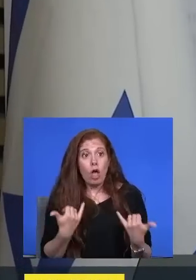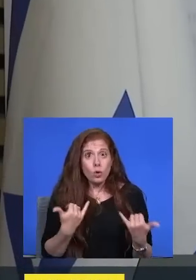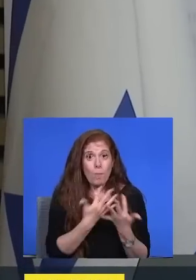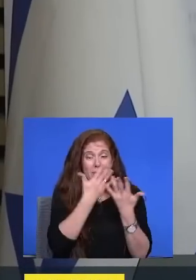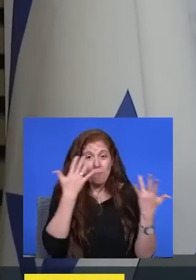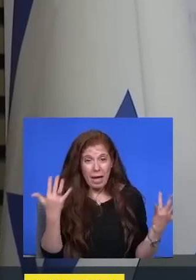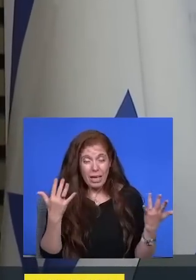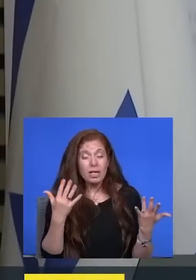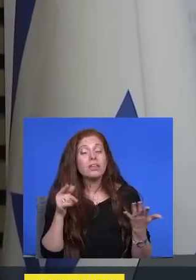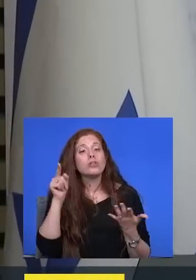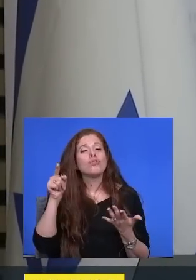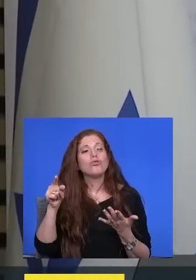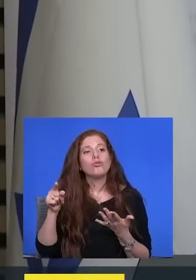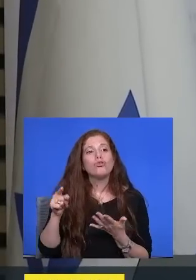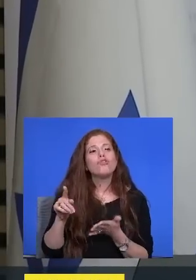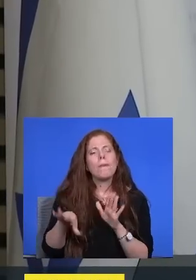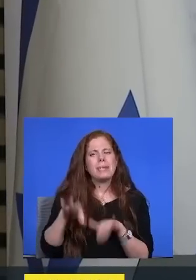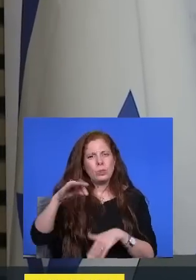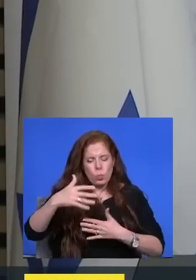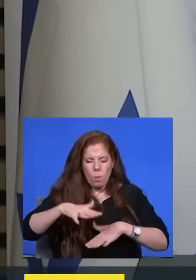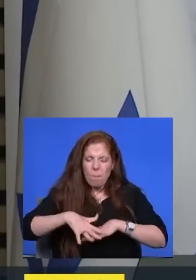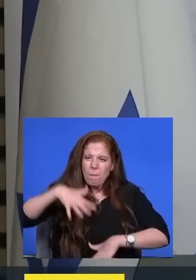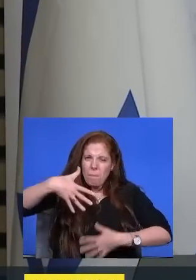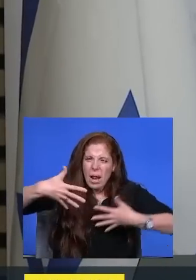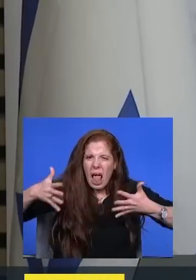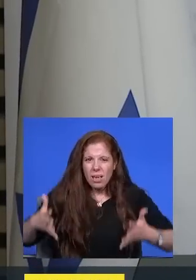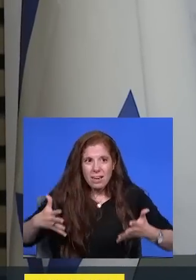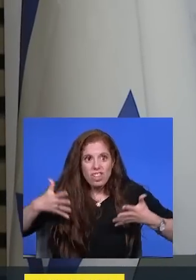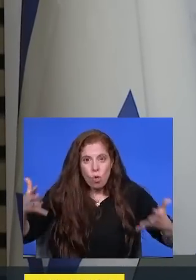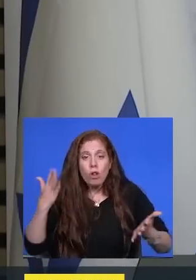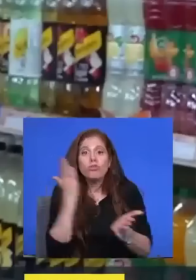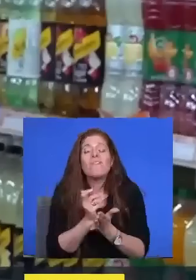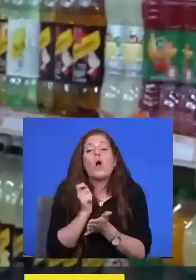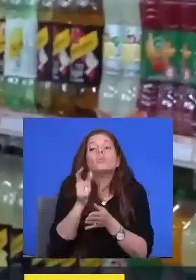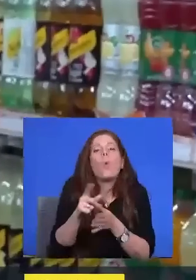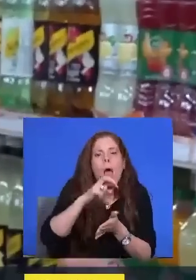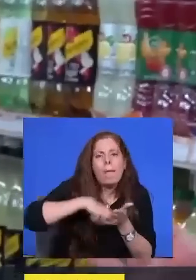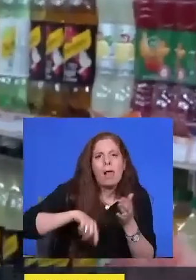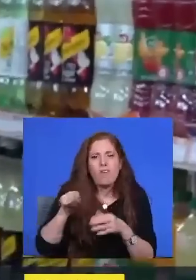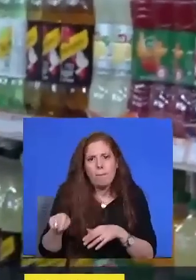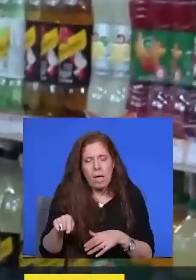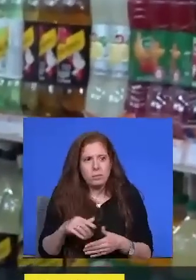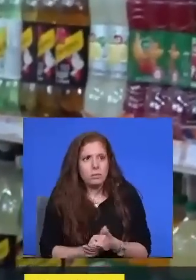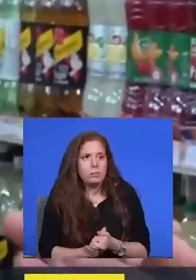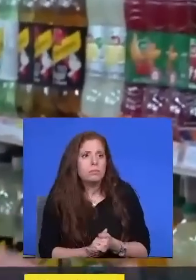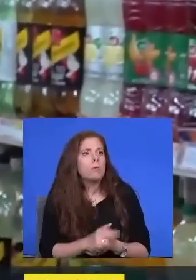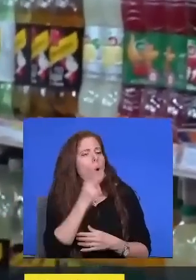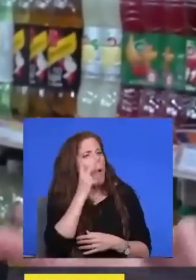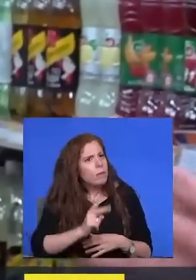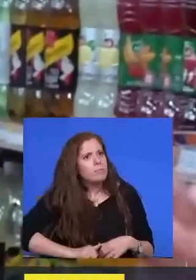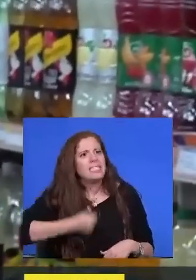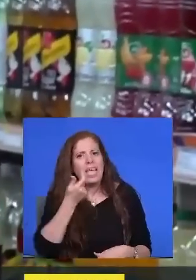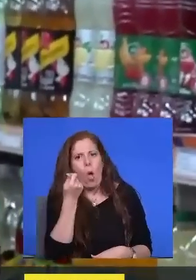ברשות הקמעונאים נמצא מלאי גדול לחג שכבר שולם עליו המס. אנחנו רואים את שר האוצר אומר,